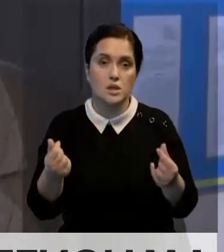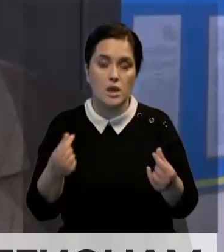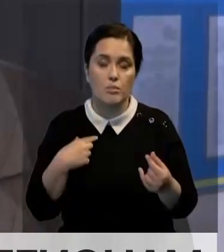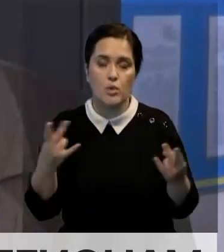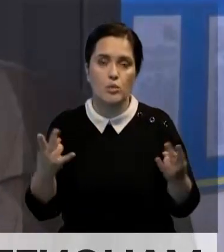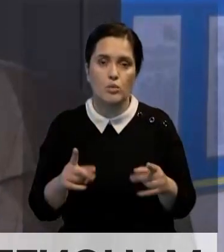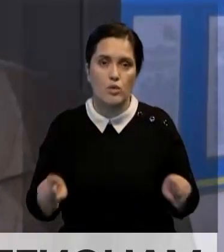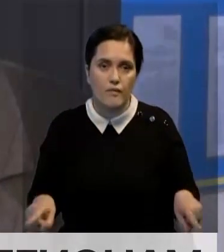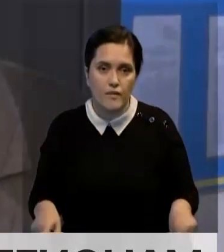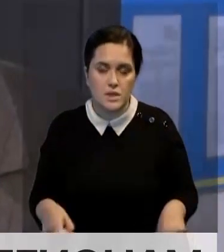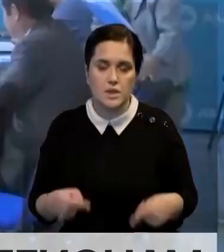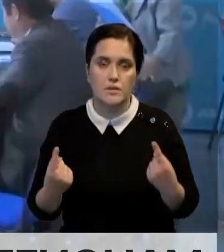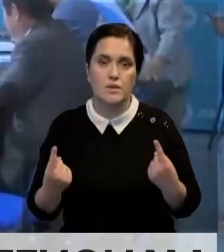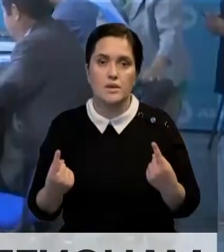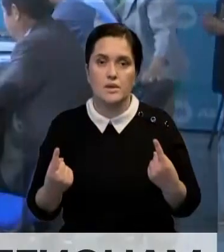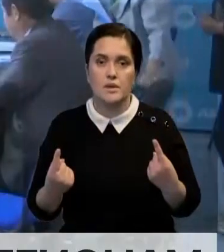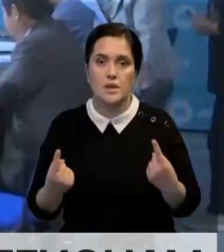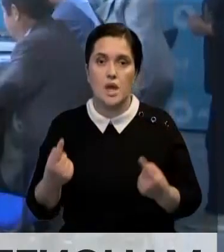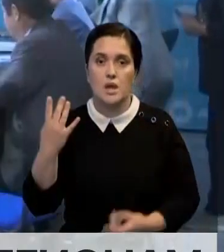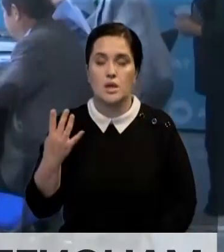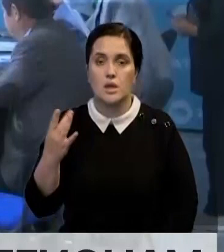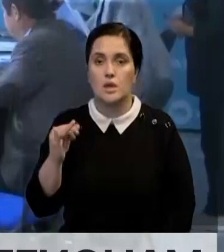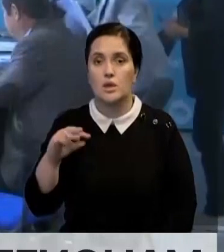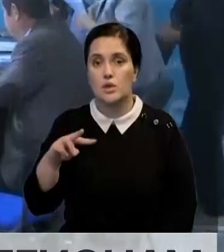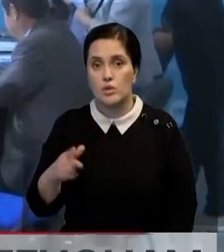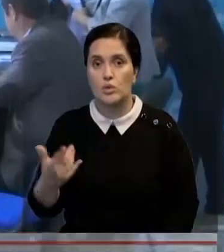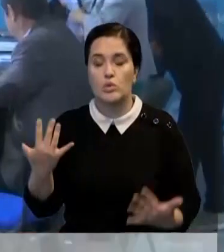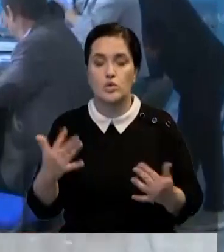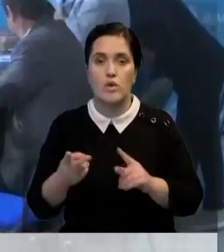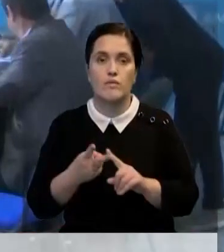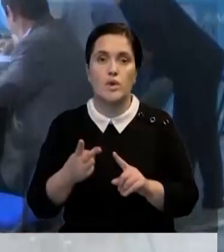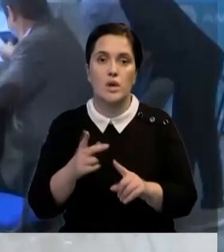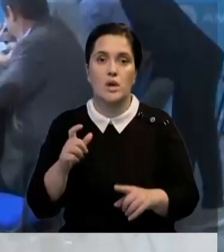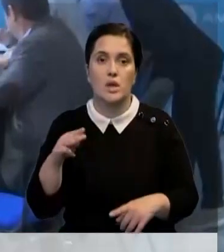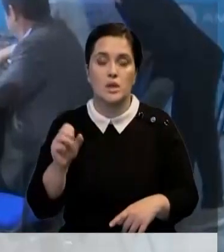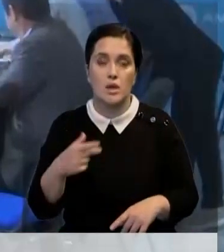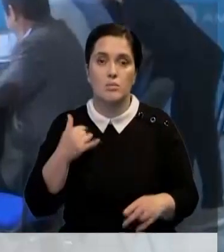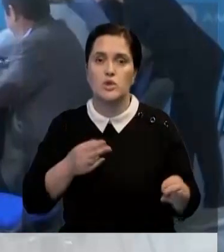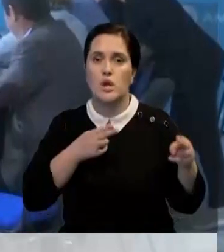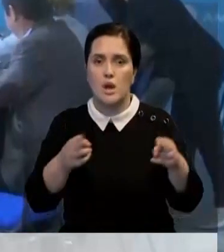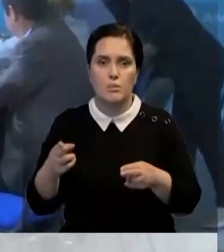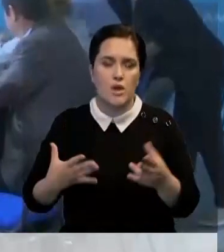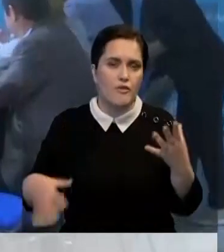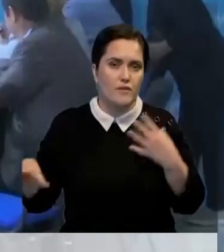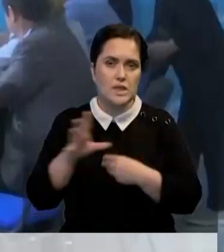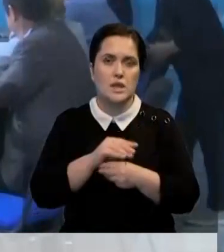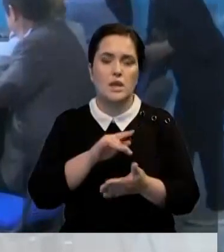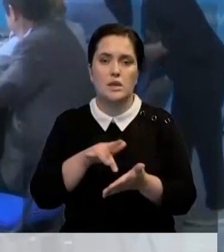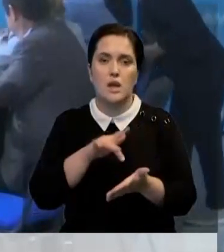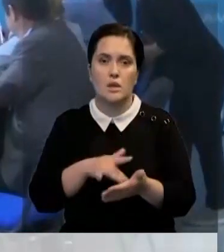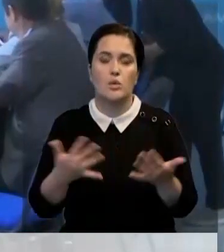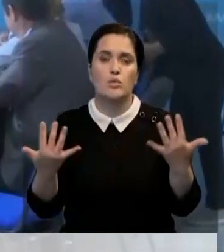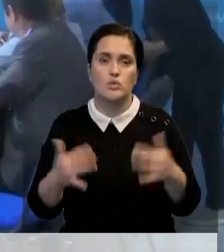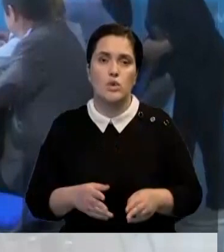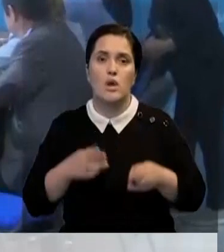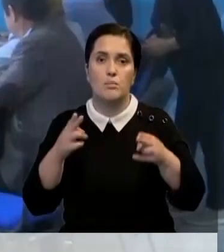на восстановление этого водопровода. С 4 июля пошел второй этап. Мы сейчас опять объезжаем все регионы. Уже